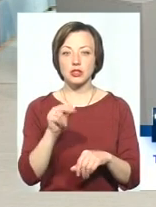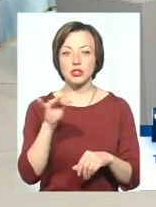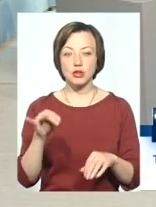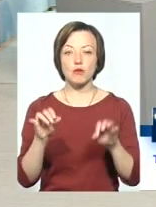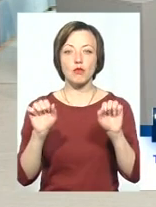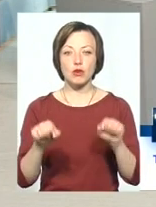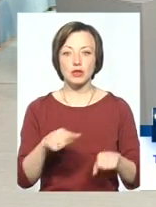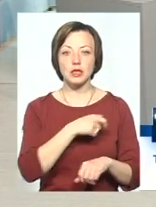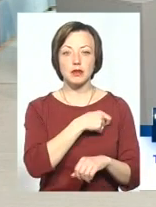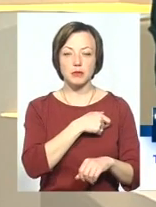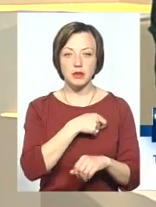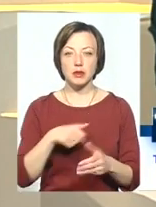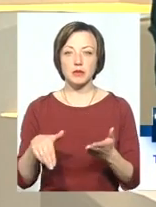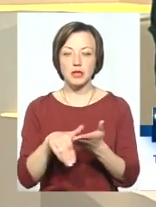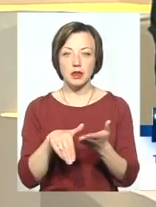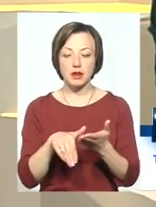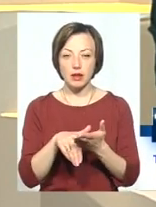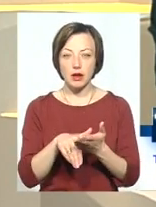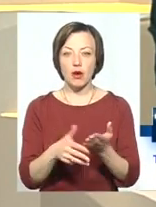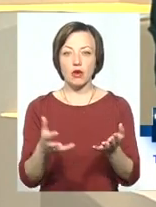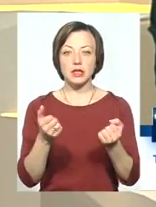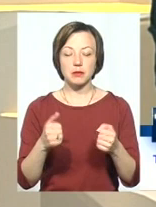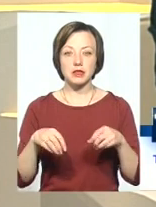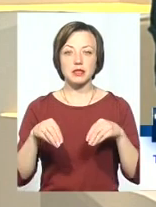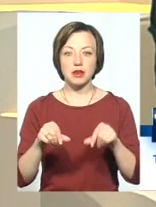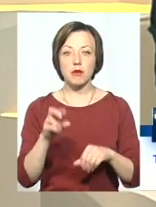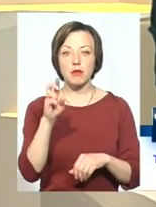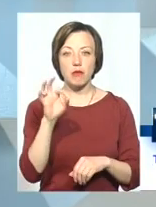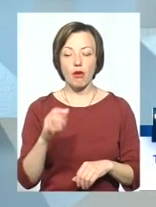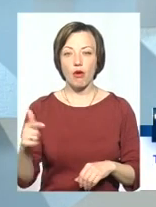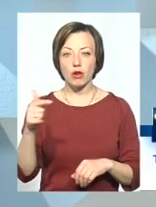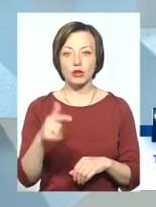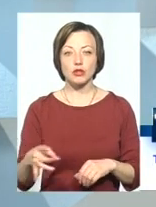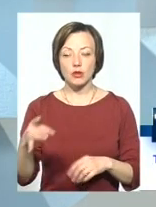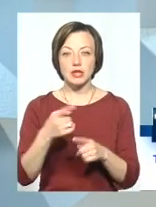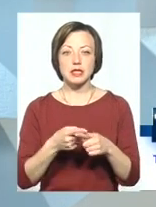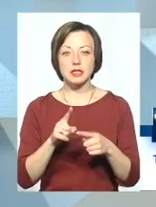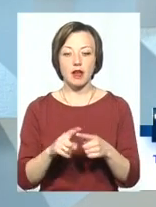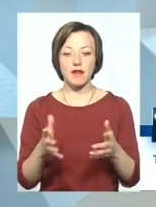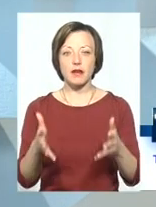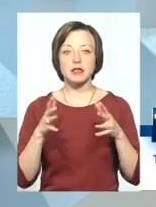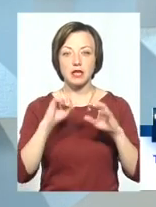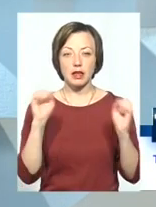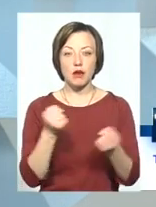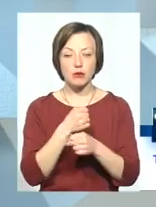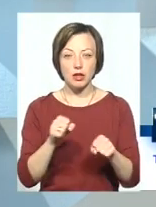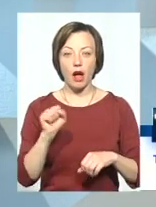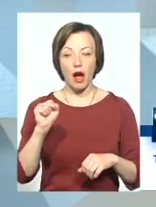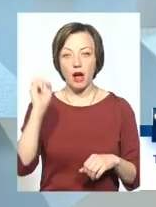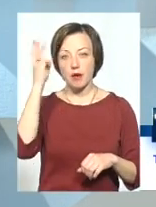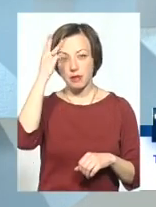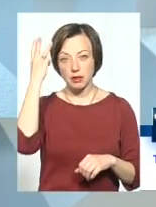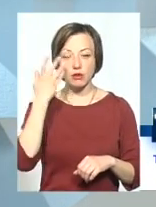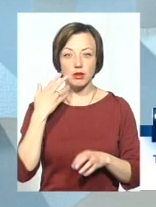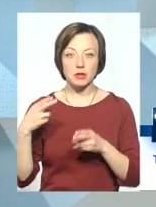депутати допомогти отримати землю, бо в Городовському районі це вияснити неможливо, а в Хмельницьку,